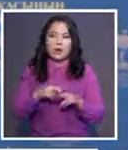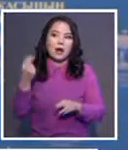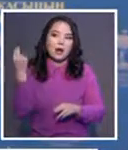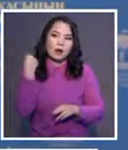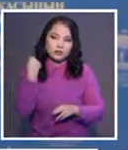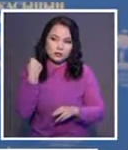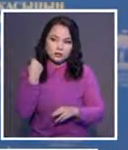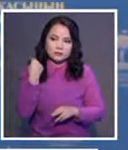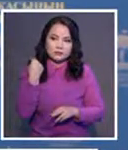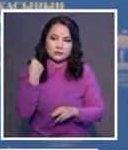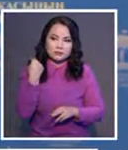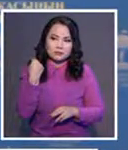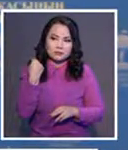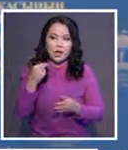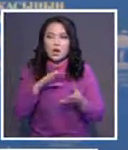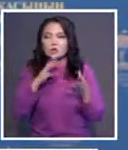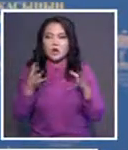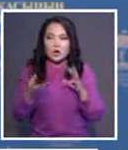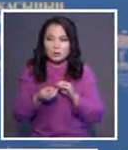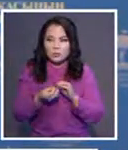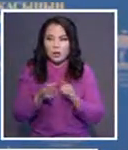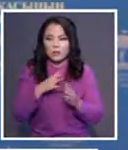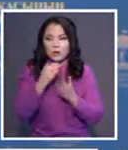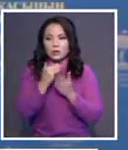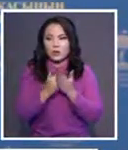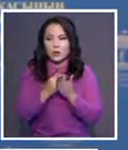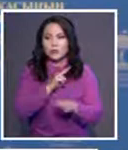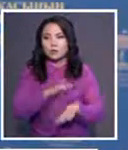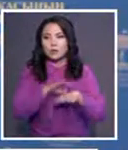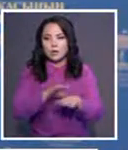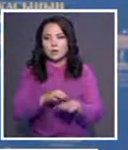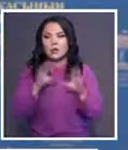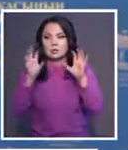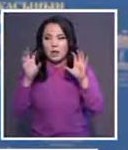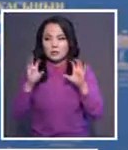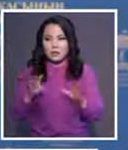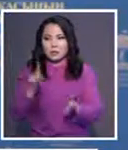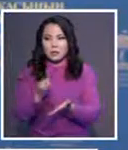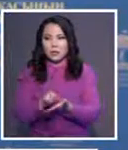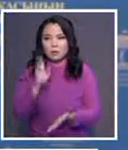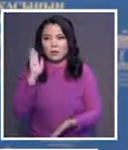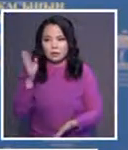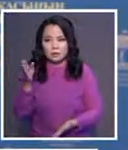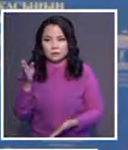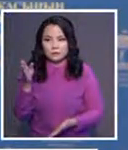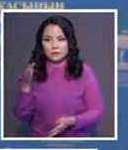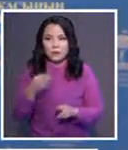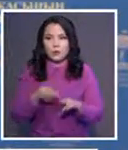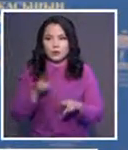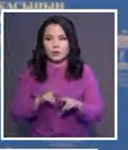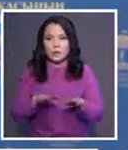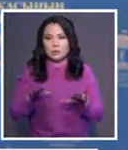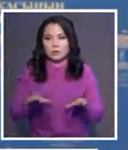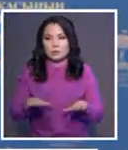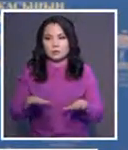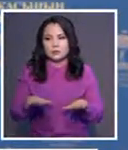ағылшын жалпы жүйенің заңы, ағылшын жүйесінің заңы. Ол жерде